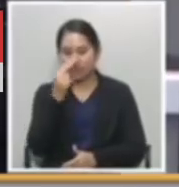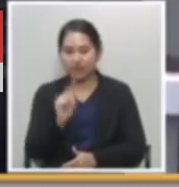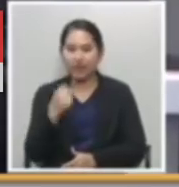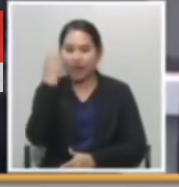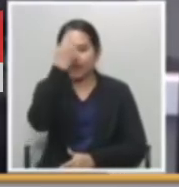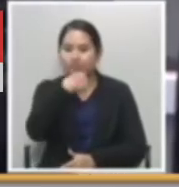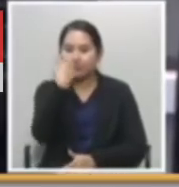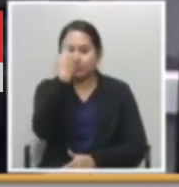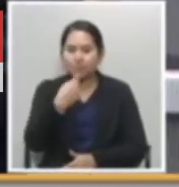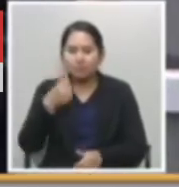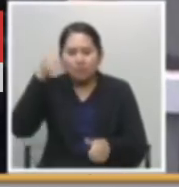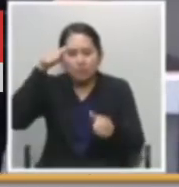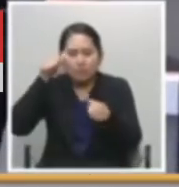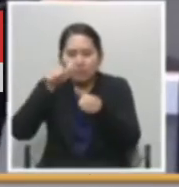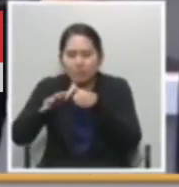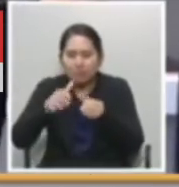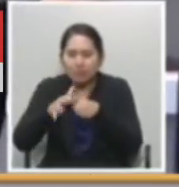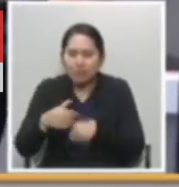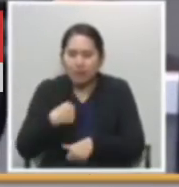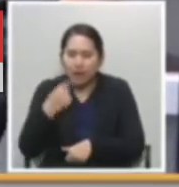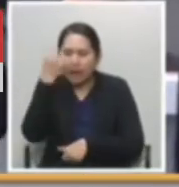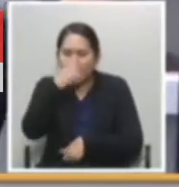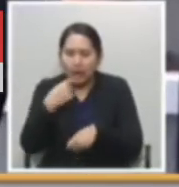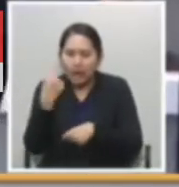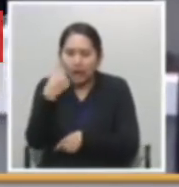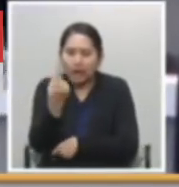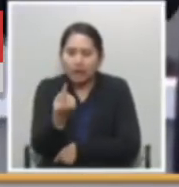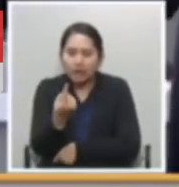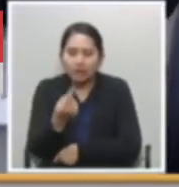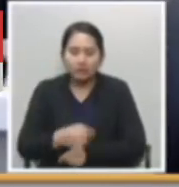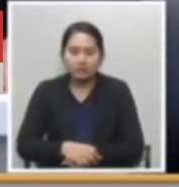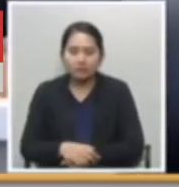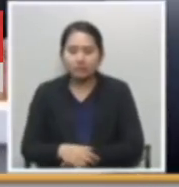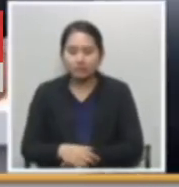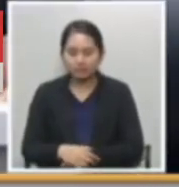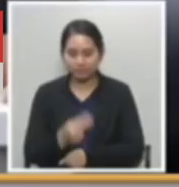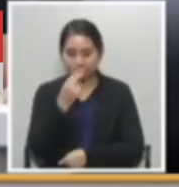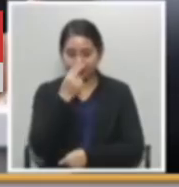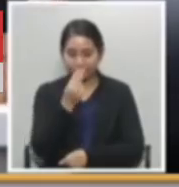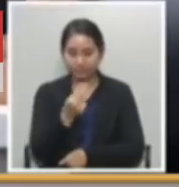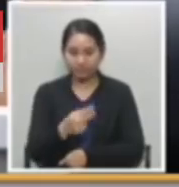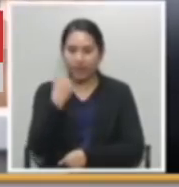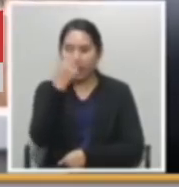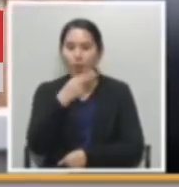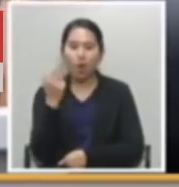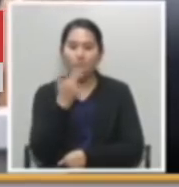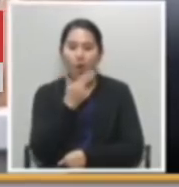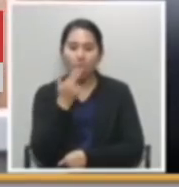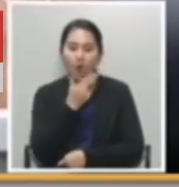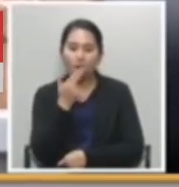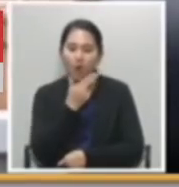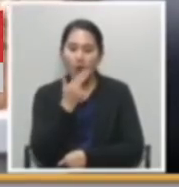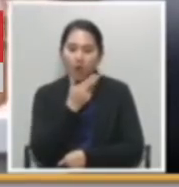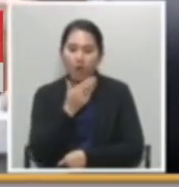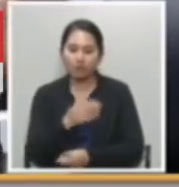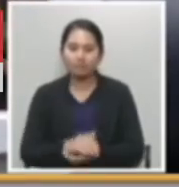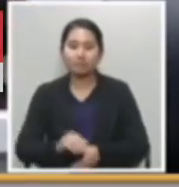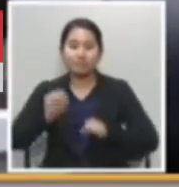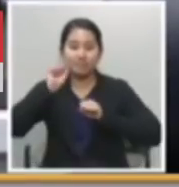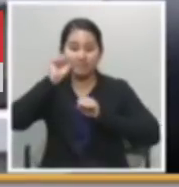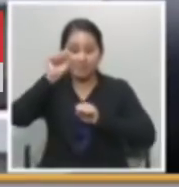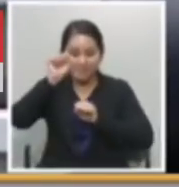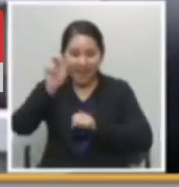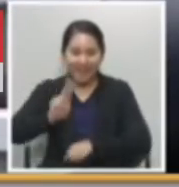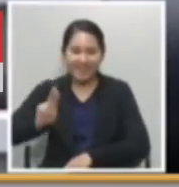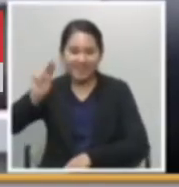ป็นใครนะผมก็จำหน้าคุ้นๆอยู่ท่านดูนะครับนี่นะครับ หล่อมากเลยเห็นไหมครับไปประกาศที่